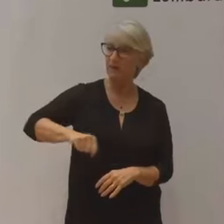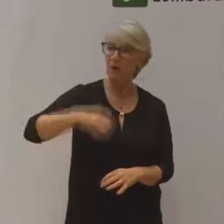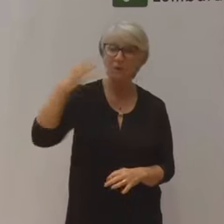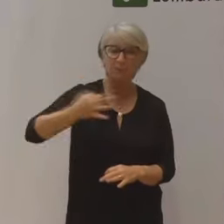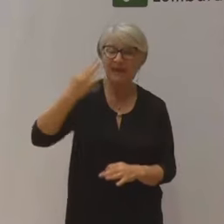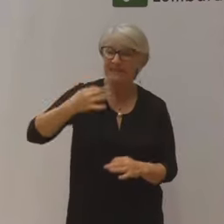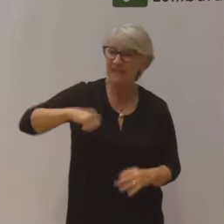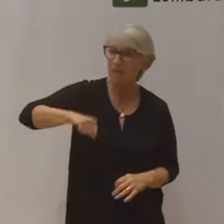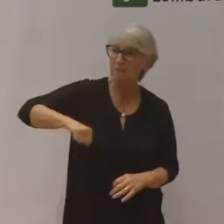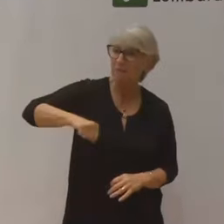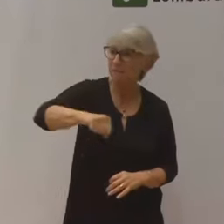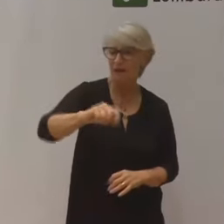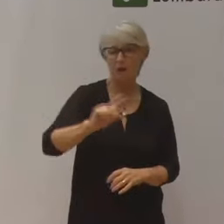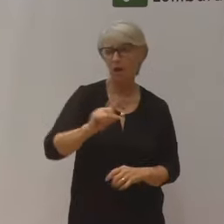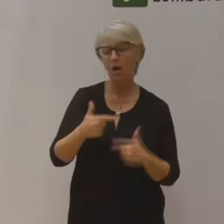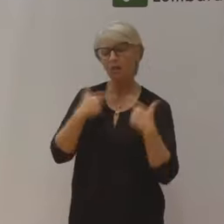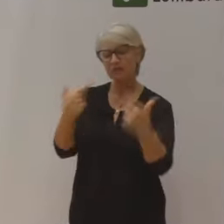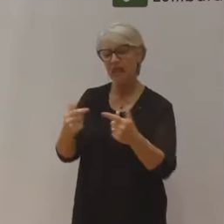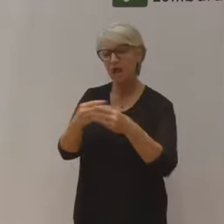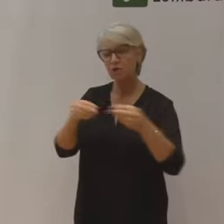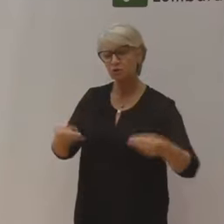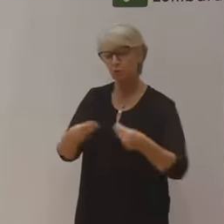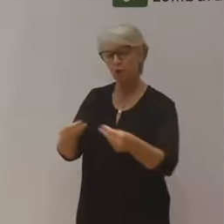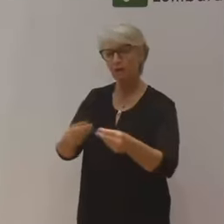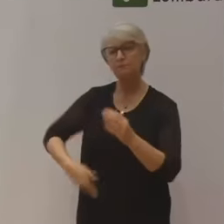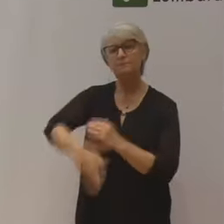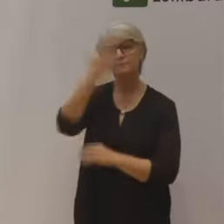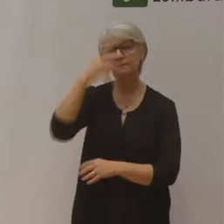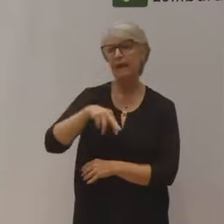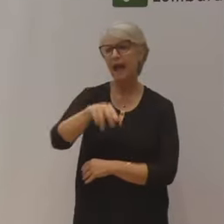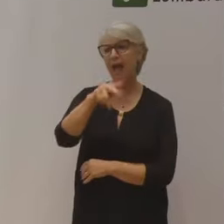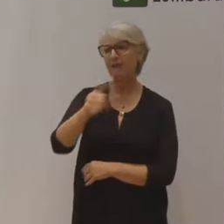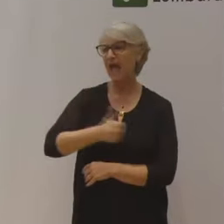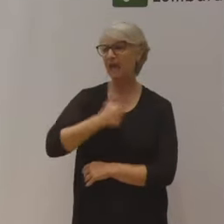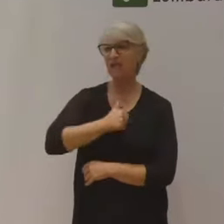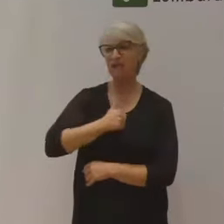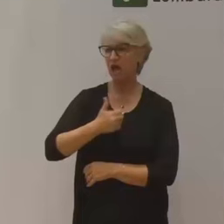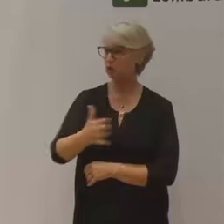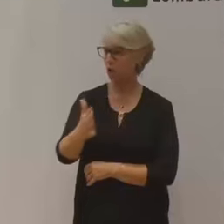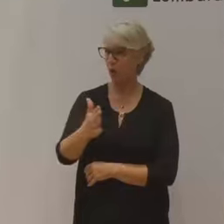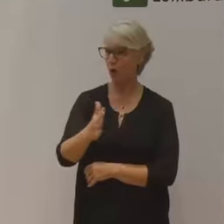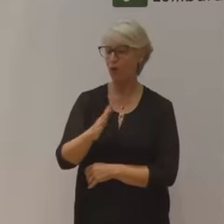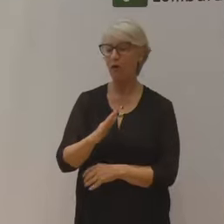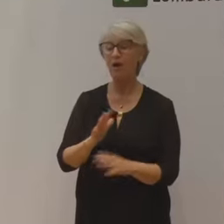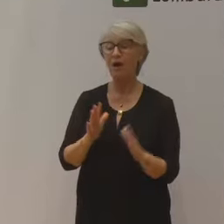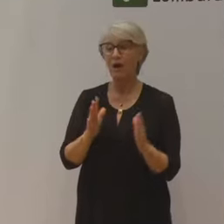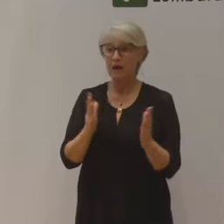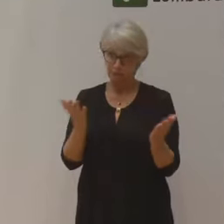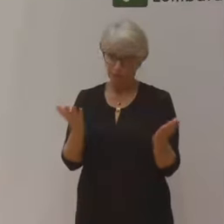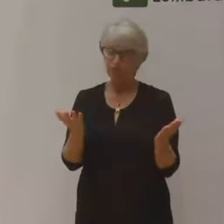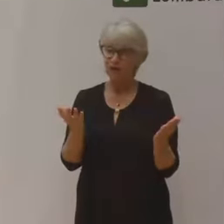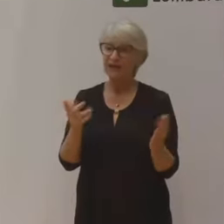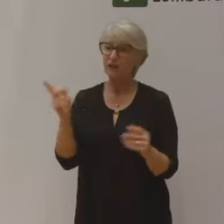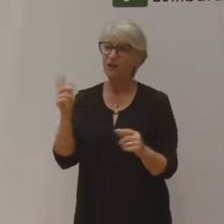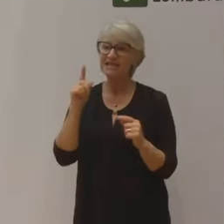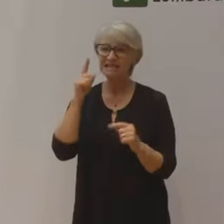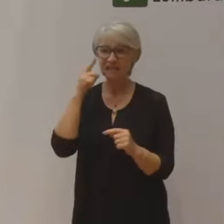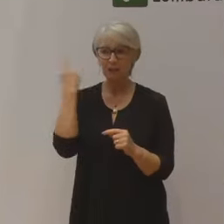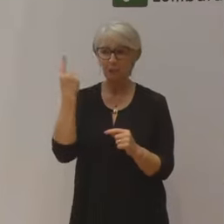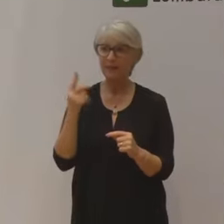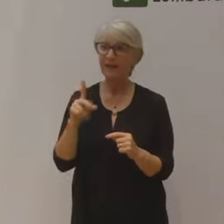sempre, ma di riuscire a dargli gli strumenti per andare avanti da solo, indipendentemente dal fatto che abbia la sindrome di